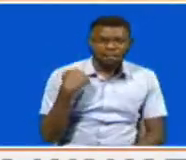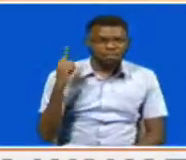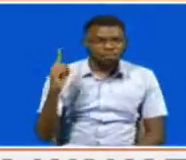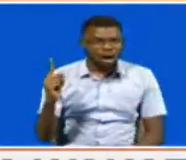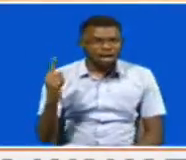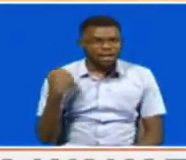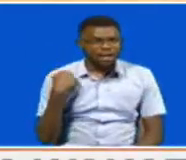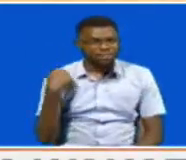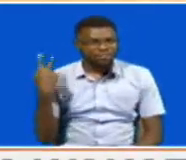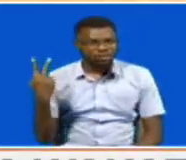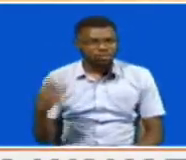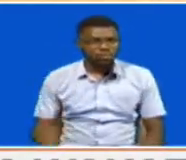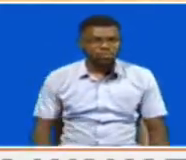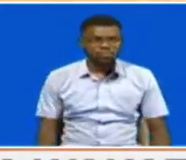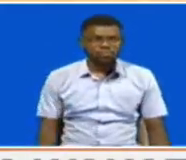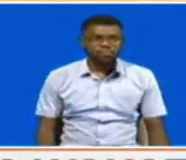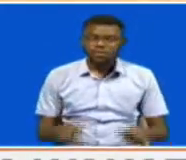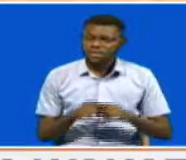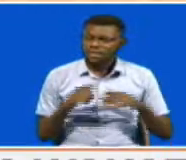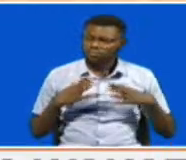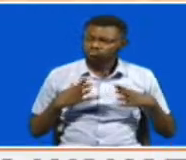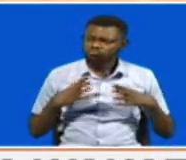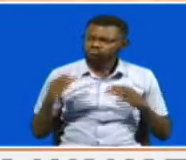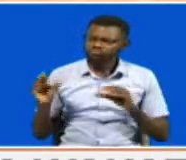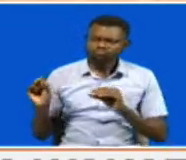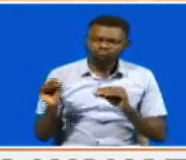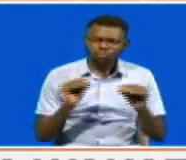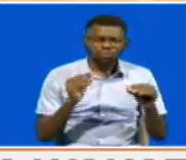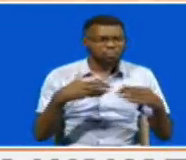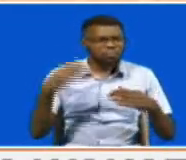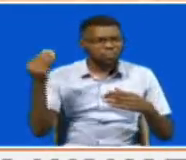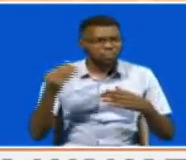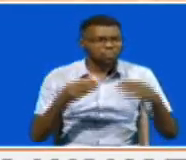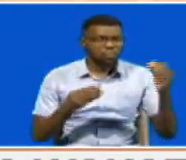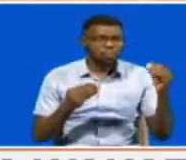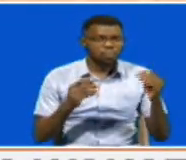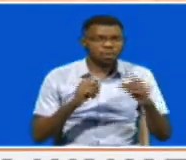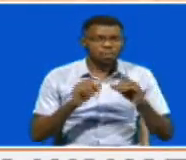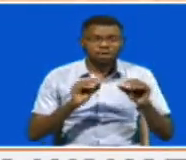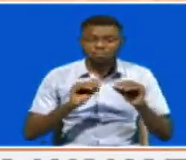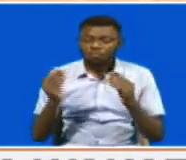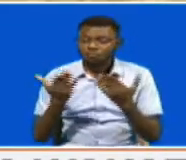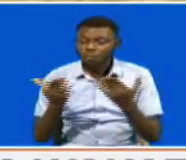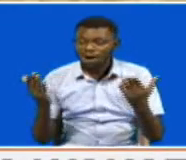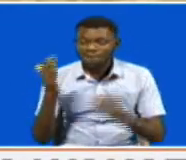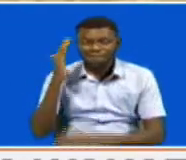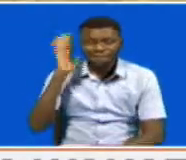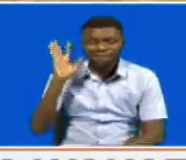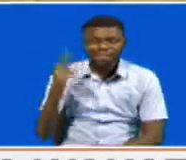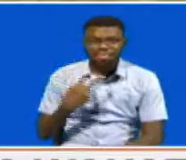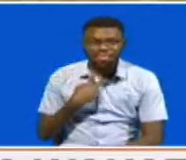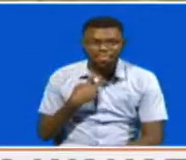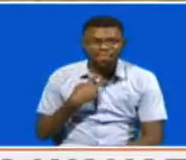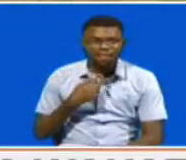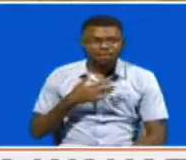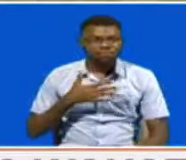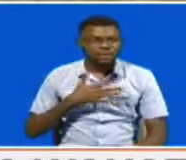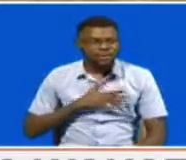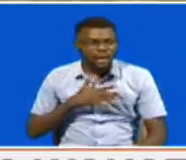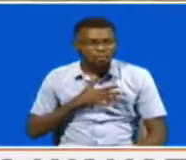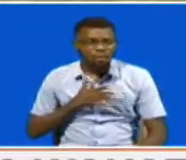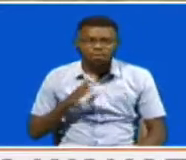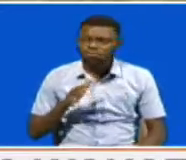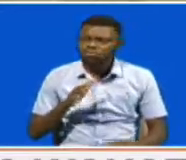Order number 2. Haya yanajiri huku wakazi wakiendelea kutoroka makwao wasijue waendako. Katika kaunti ya Samburu, maboma